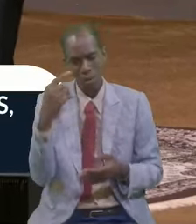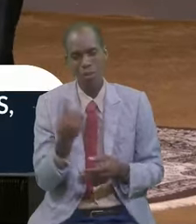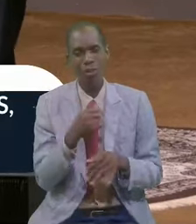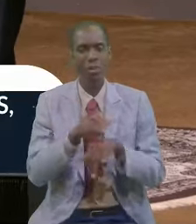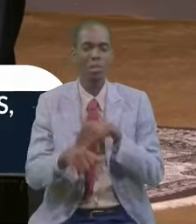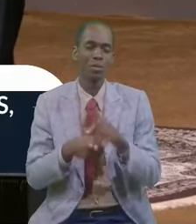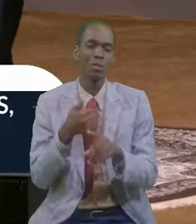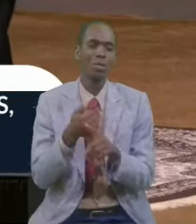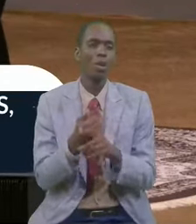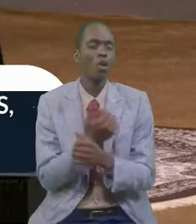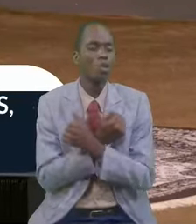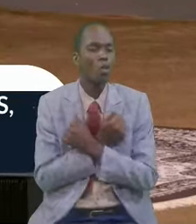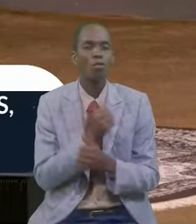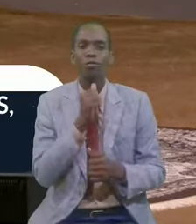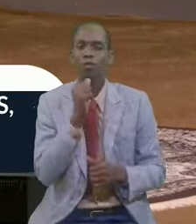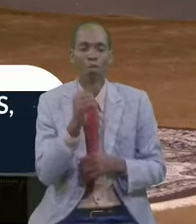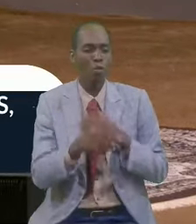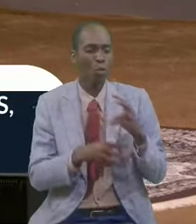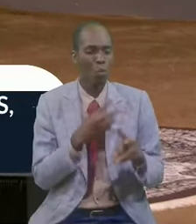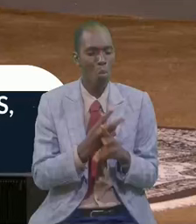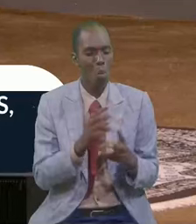trompant. N'aimez point le monde,